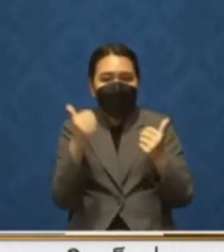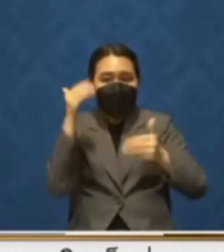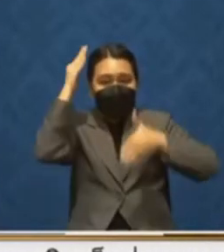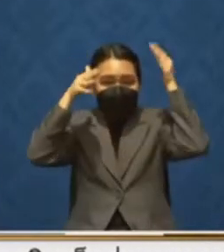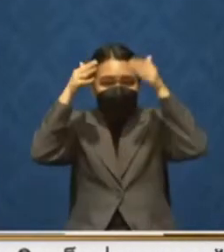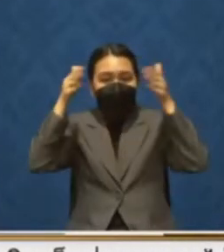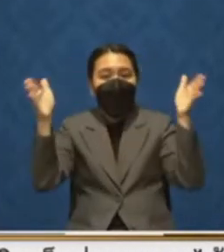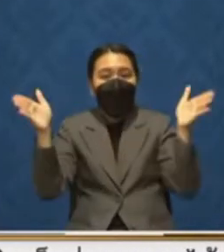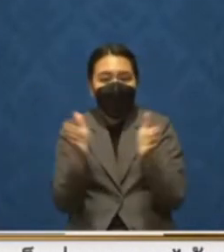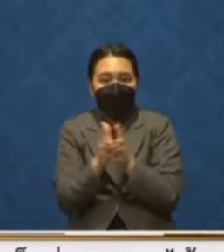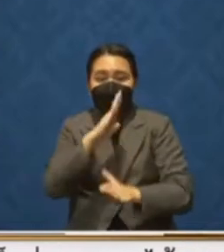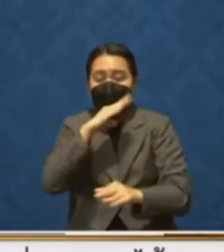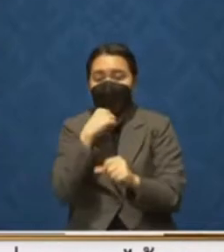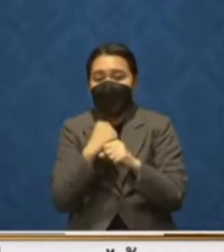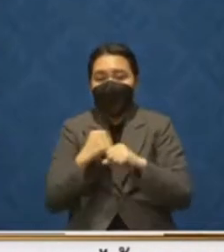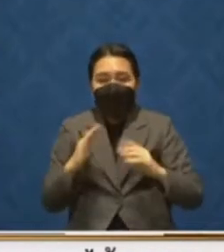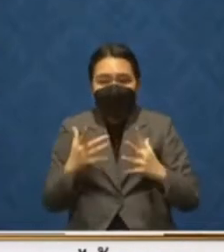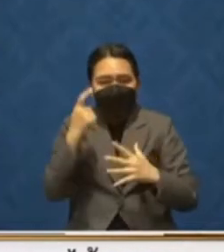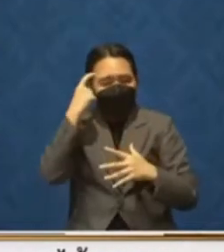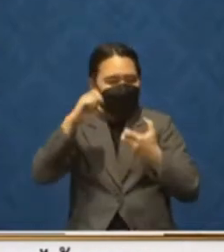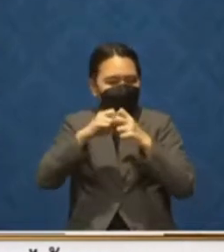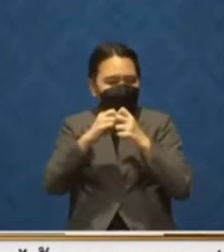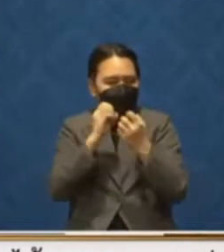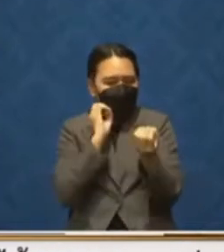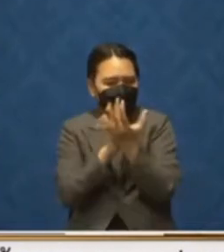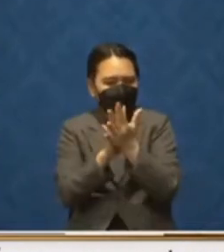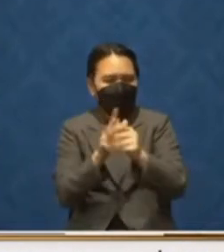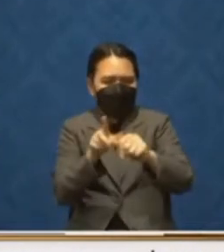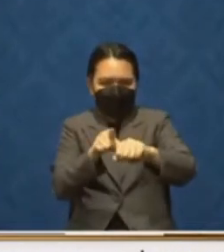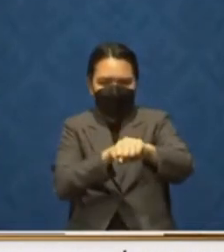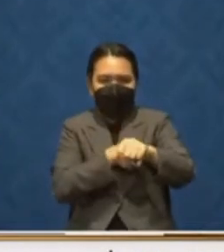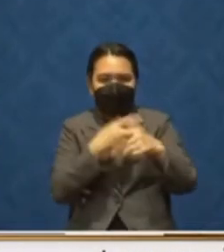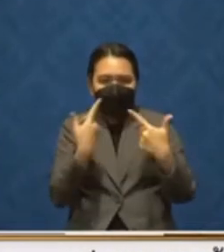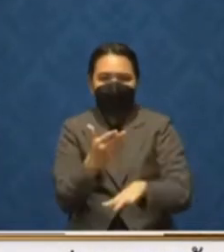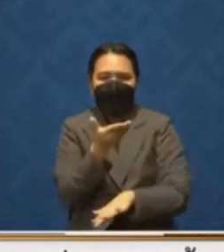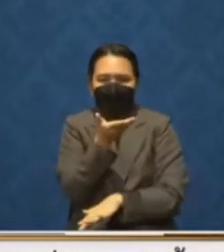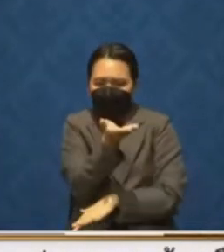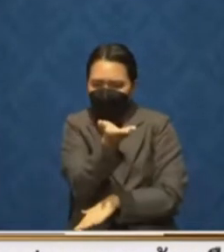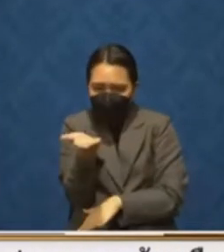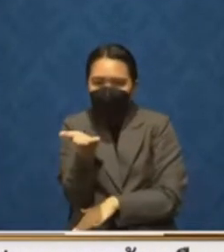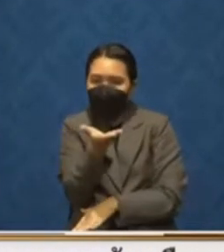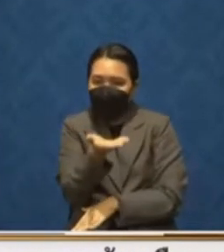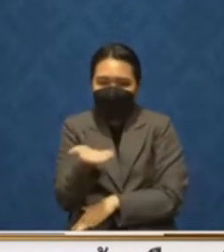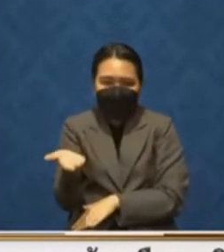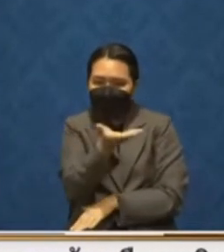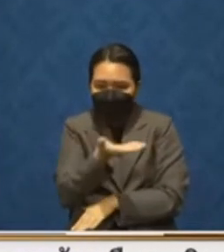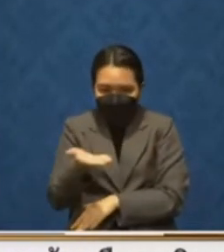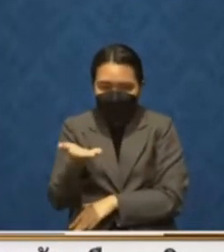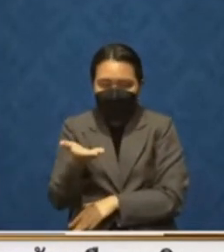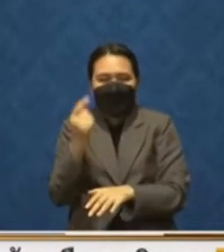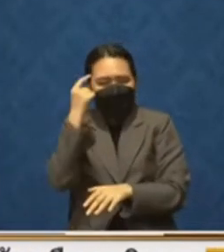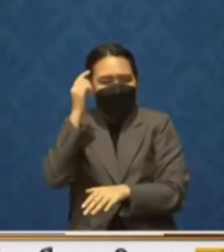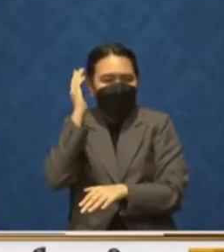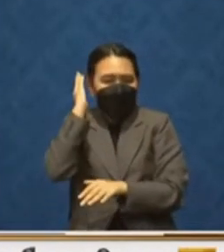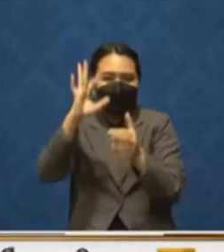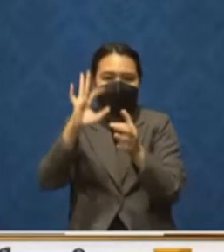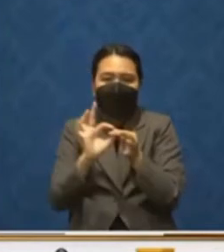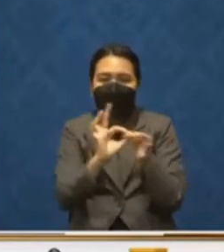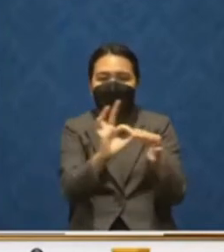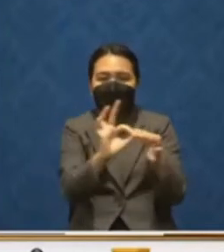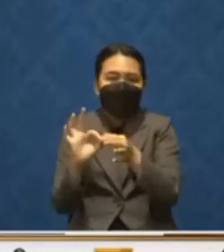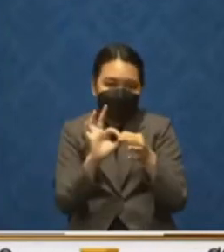เราไม่ทำมันจะเจอปัญหานี้ไปอีกนานนะครับในอนาคตก็ขอร้องบรรดาสมาชิกไปด้วยเขาคงเข้ามาเกี่ยวข้องผู้ท่านด้วยในสภานะครับ